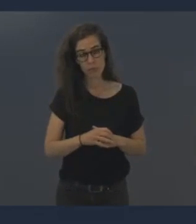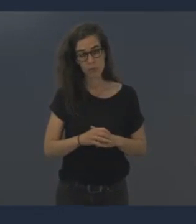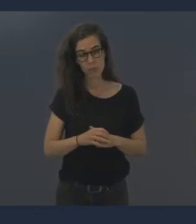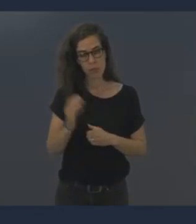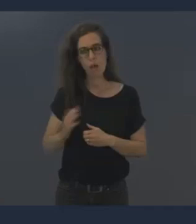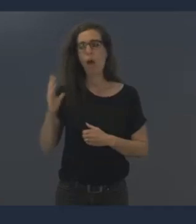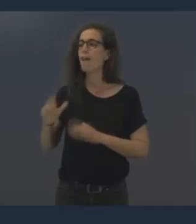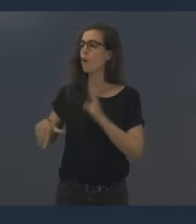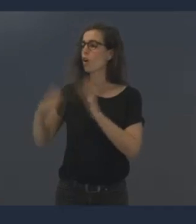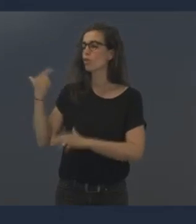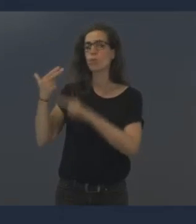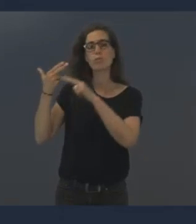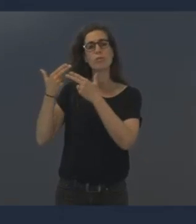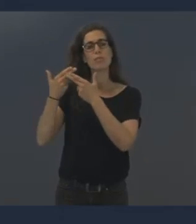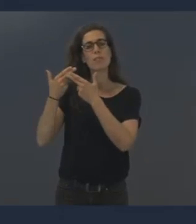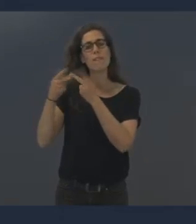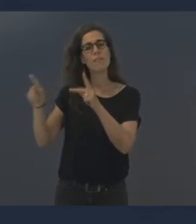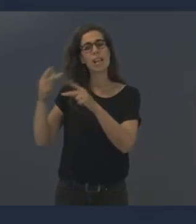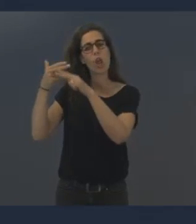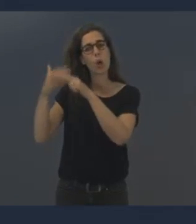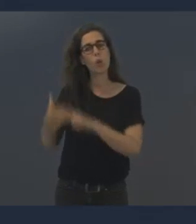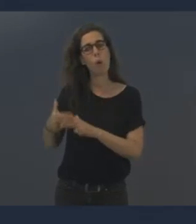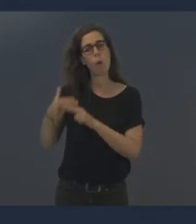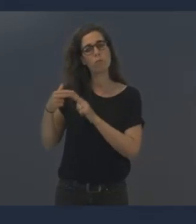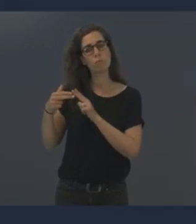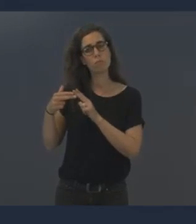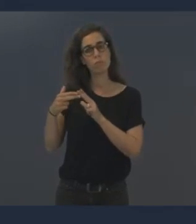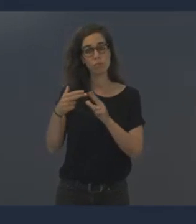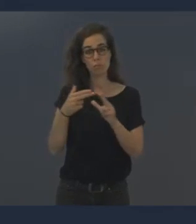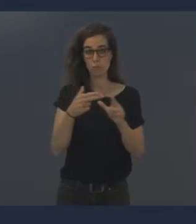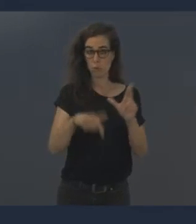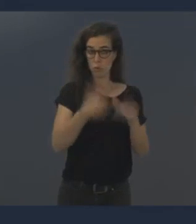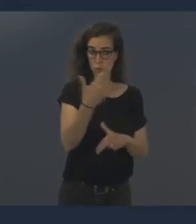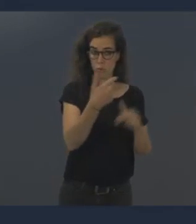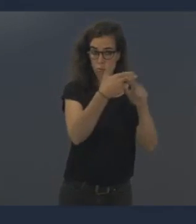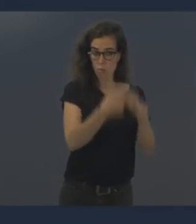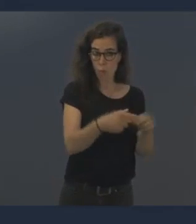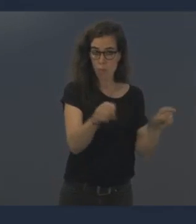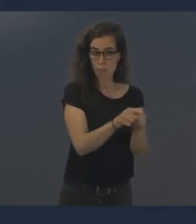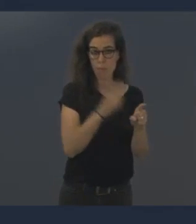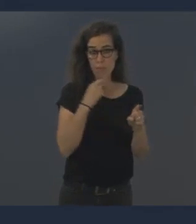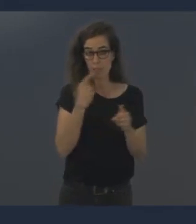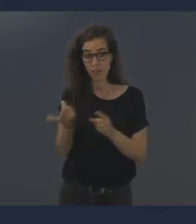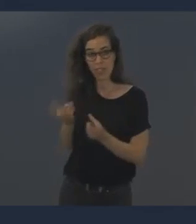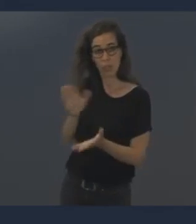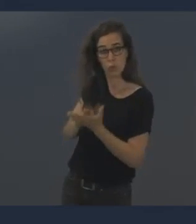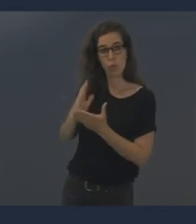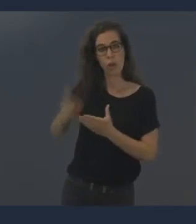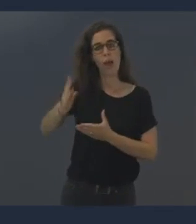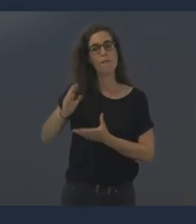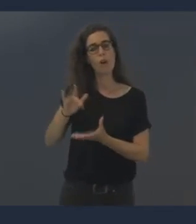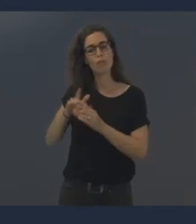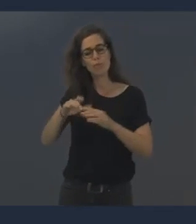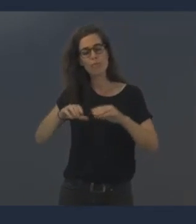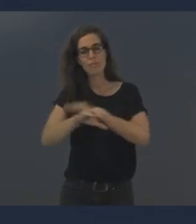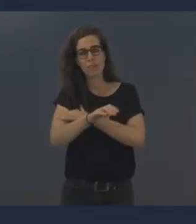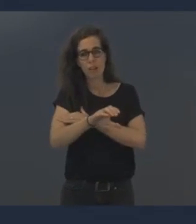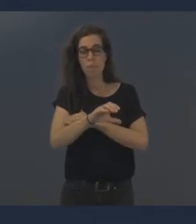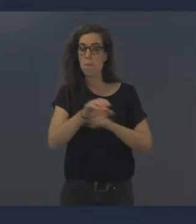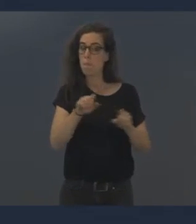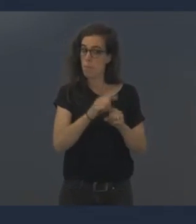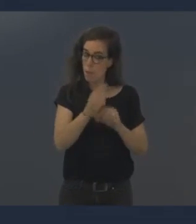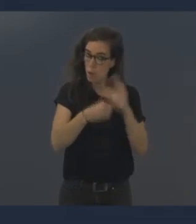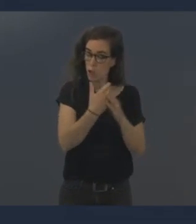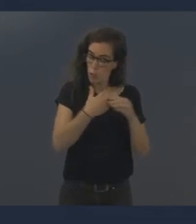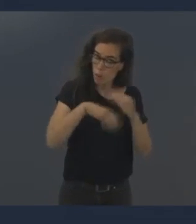deux dispositifs bénéficieront du double bonus, celui du bourg-centre et aujourd'hui celui des villes moyennes? C'est